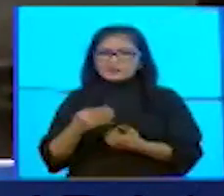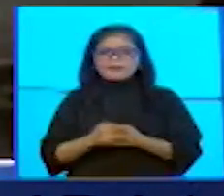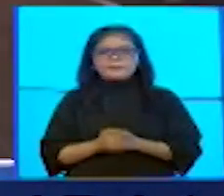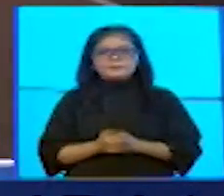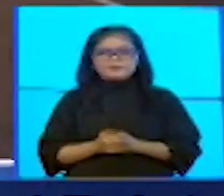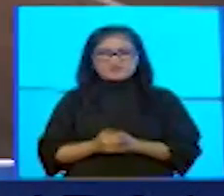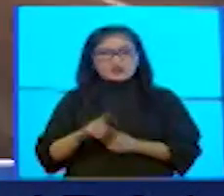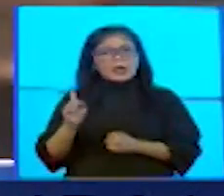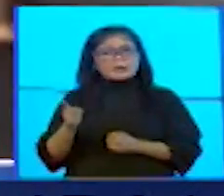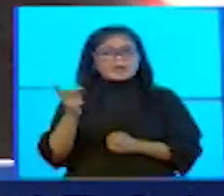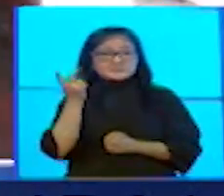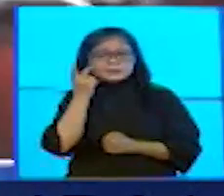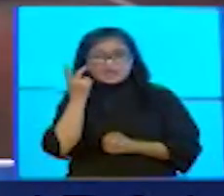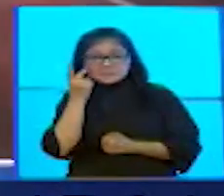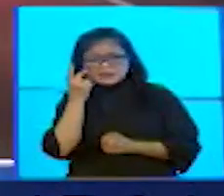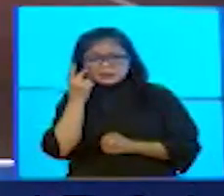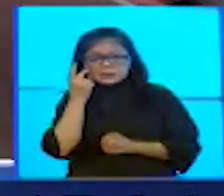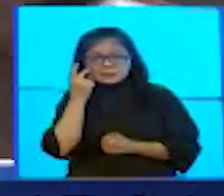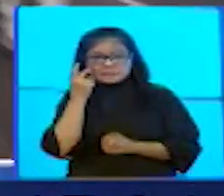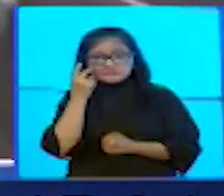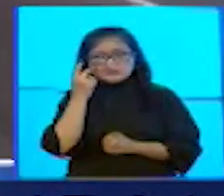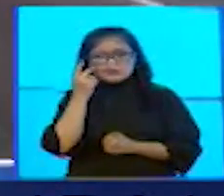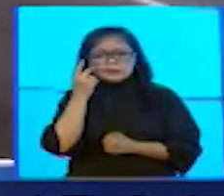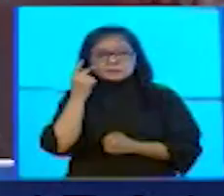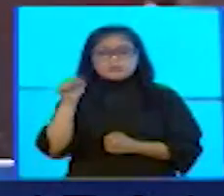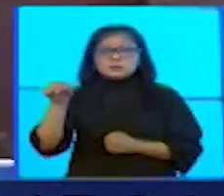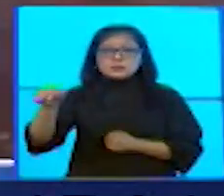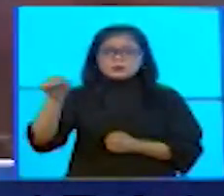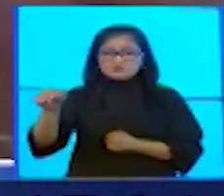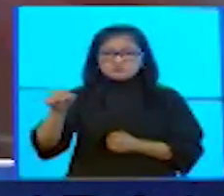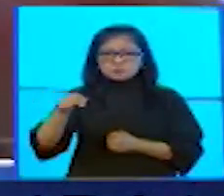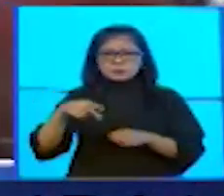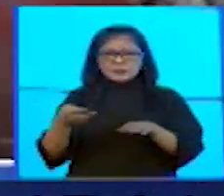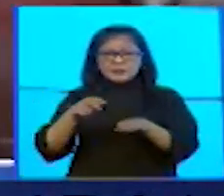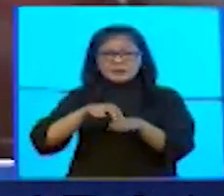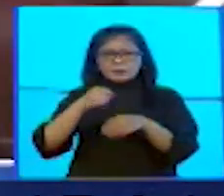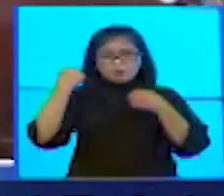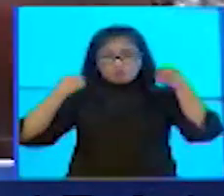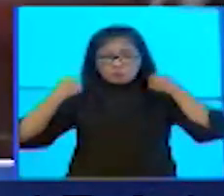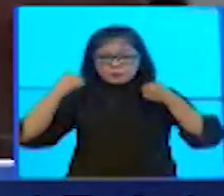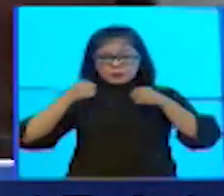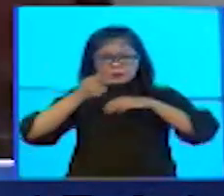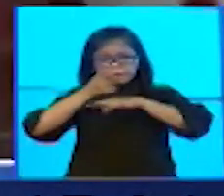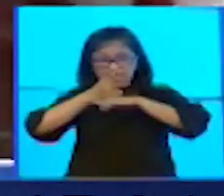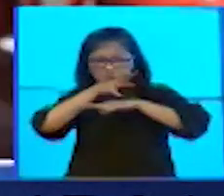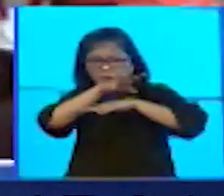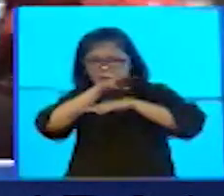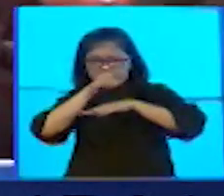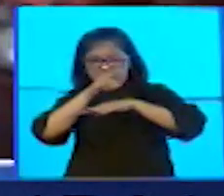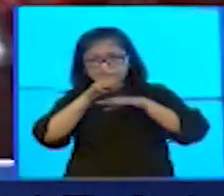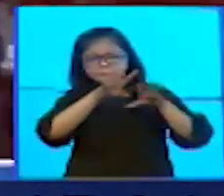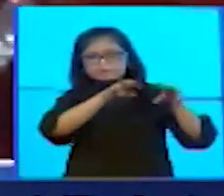Hai seksi Adiknya sendiri atau yang bersama di dalam kendaraan karena memang Ia morphos yang yang memvideokan itu